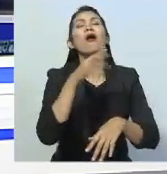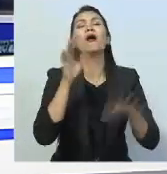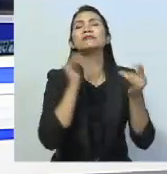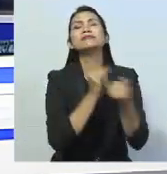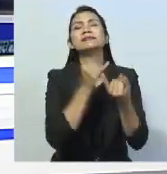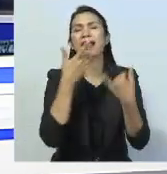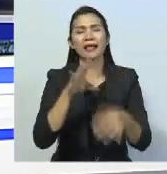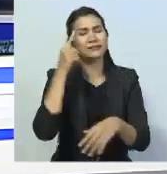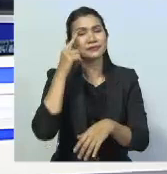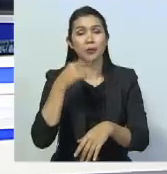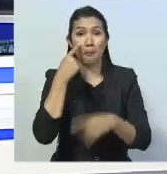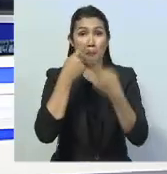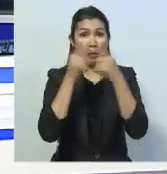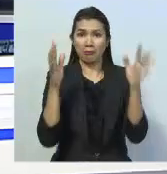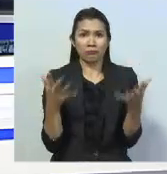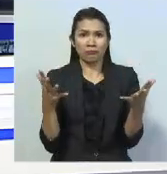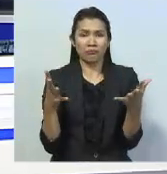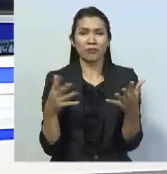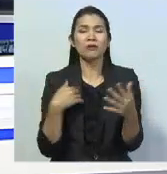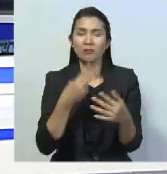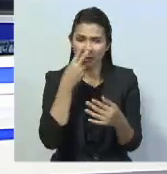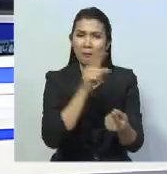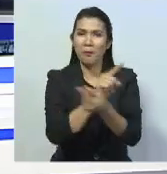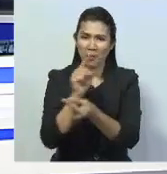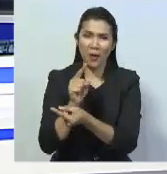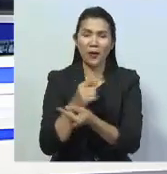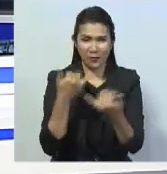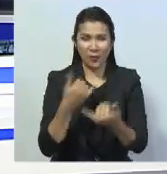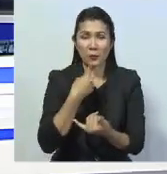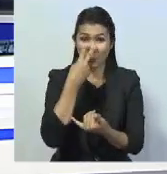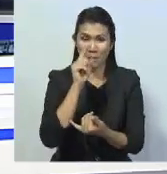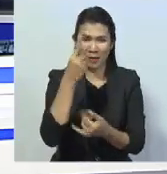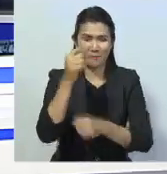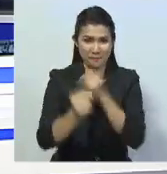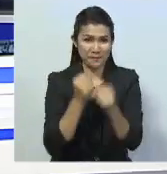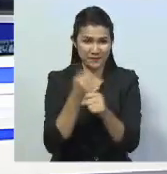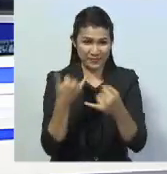ไม่ได้รู้สึกแปลกตาเหมือนเมื่อก่อนเลย เป็นปรากฏการณ์ใหม่ๆเดี๋ยวเราจะเห็นกันอีกครั้งหนึ่งในช่วงปลายปีนี้นะคะ